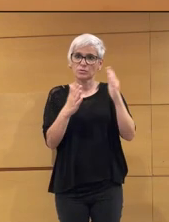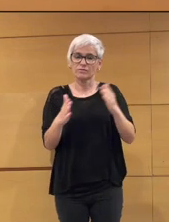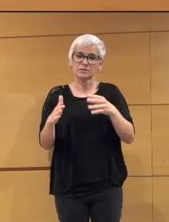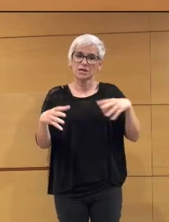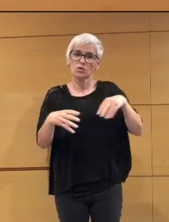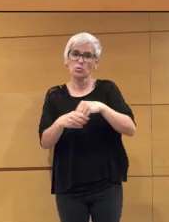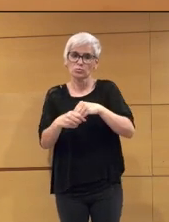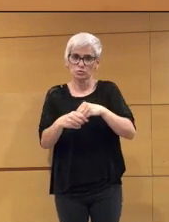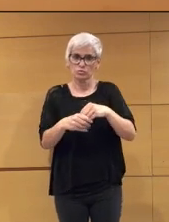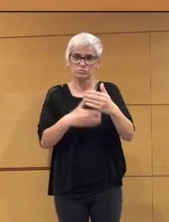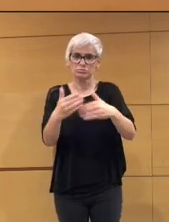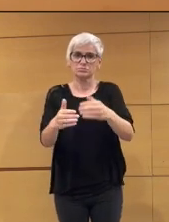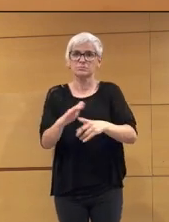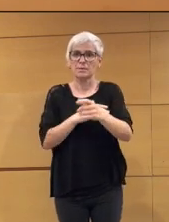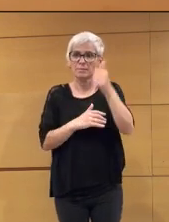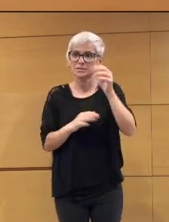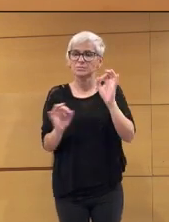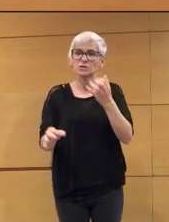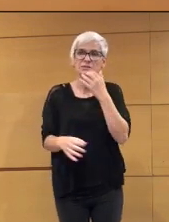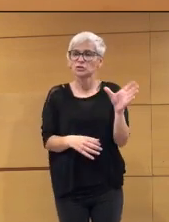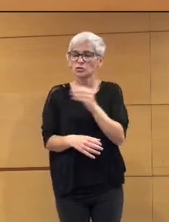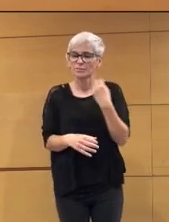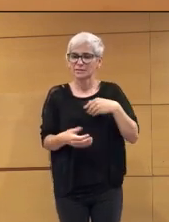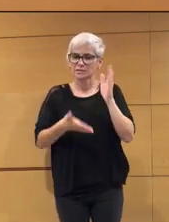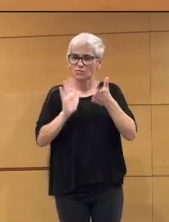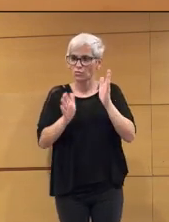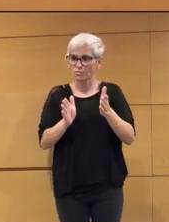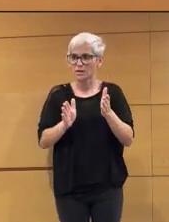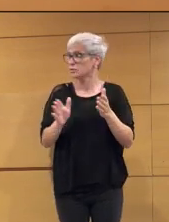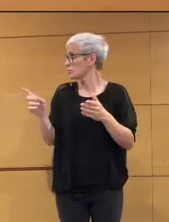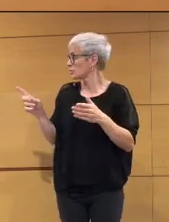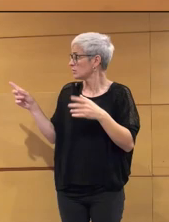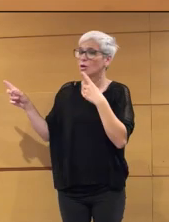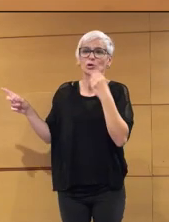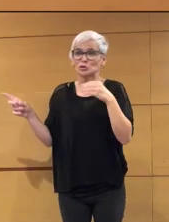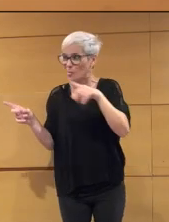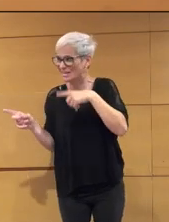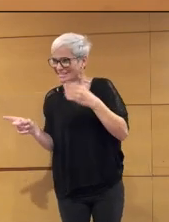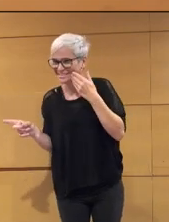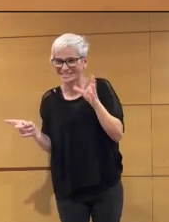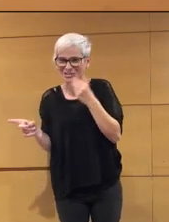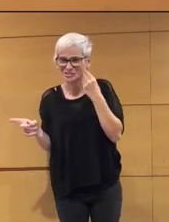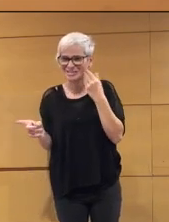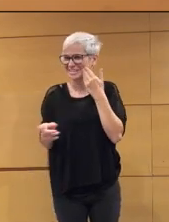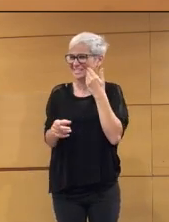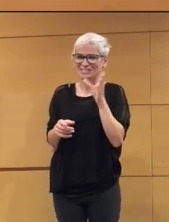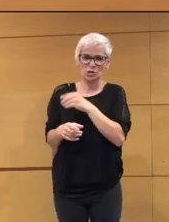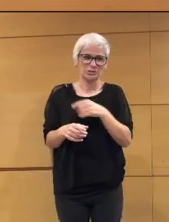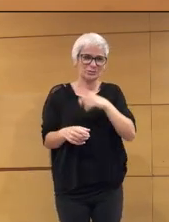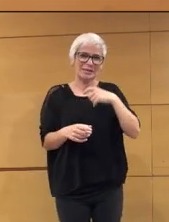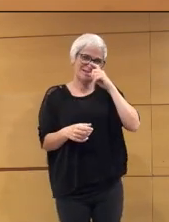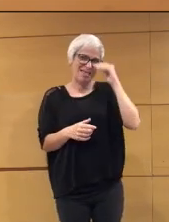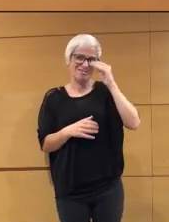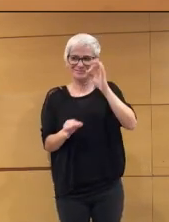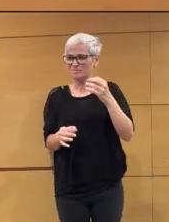edat. Però si tota aquesta formació es fa ja... Que som joves, sí? Tenim la nostra edat, jo ja aquí,